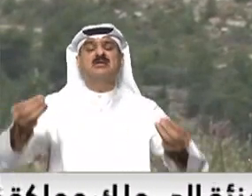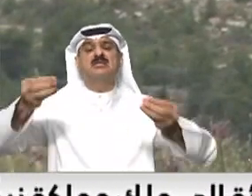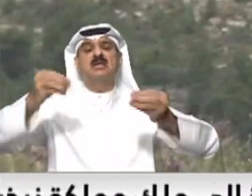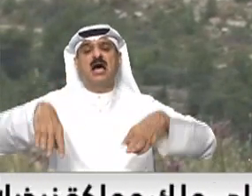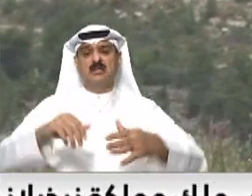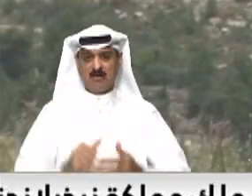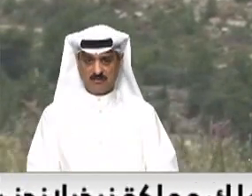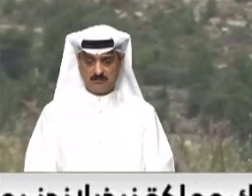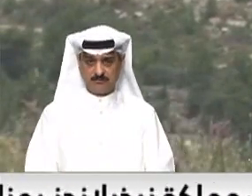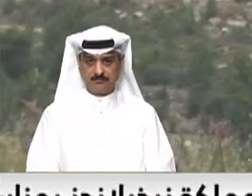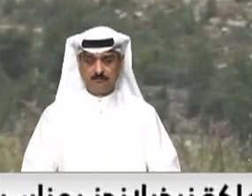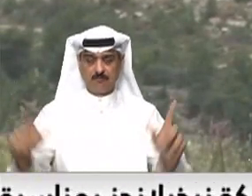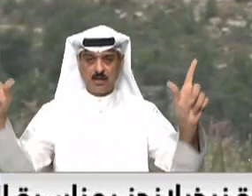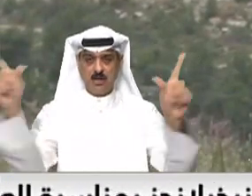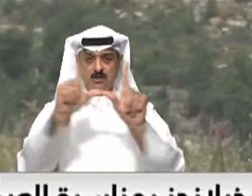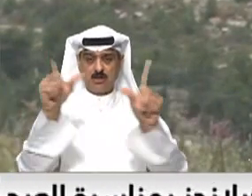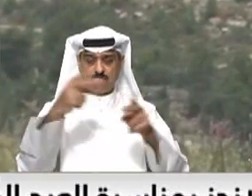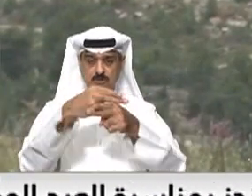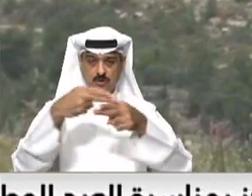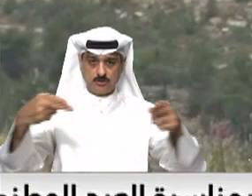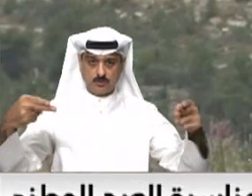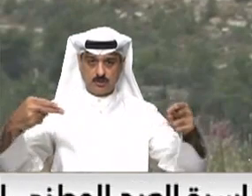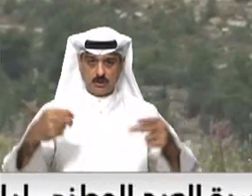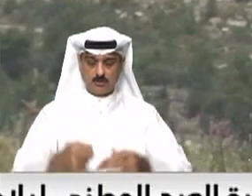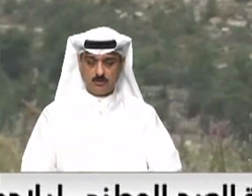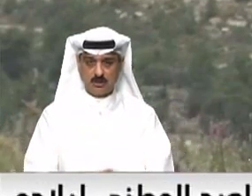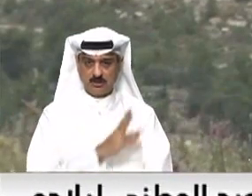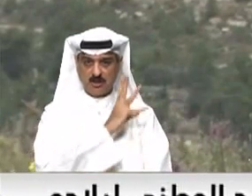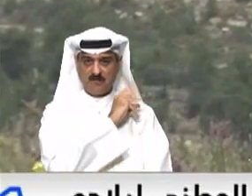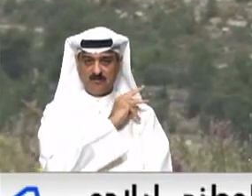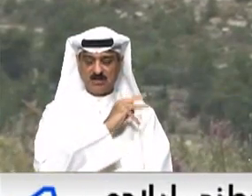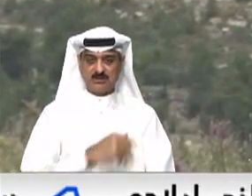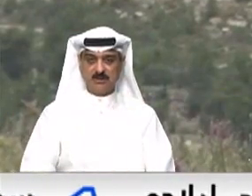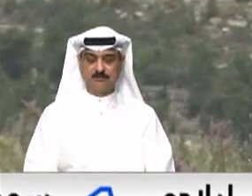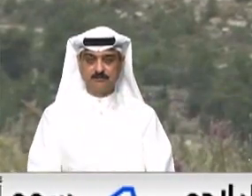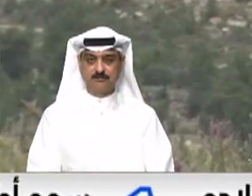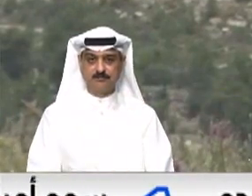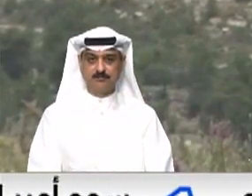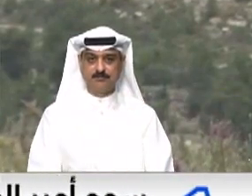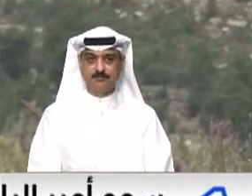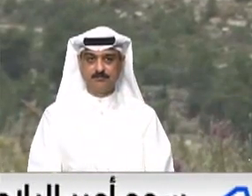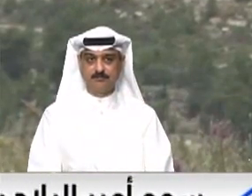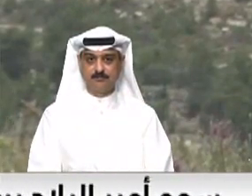ومقدساتهم. لتلفزيون دولة الكويت من الأراضي الفلسطينية، دارين غيث.